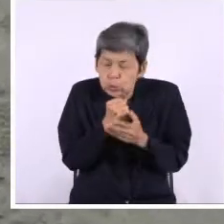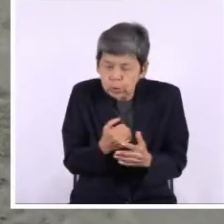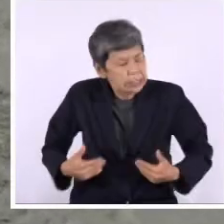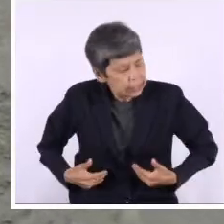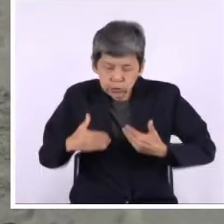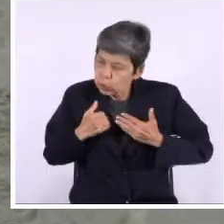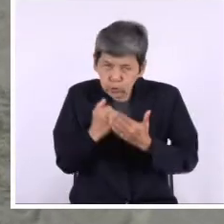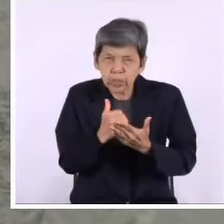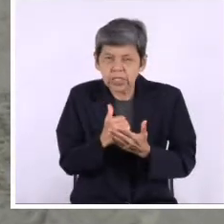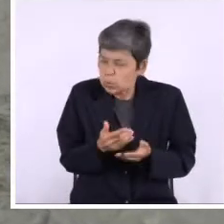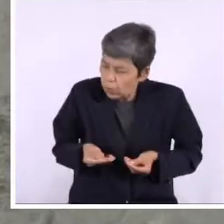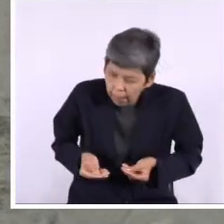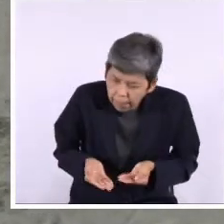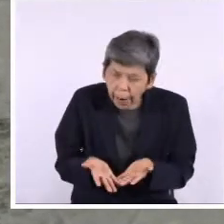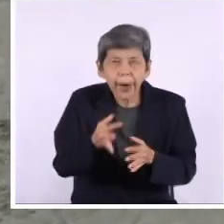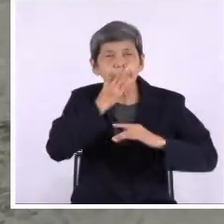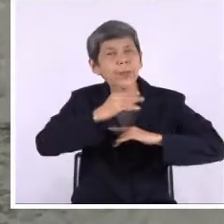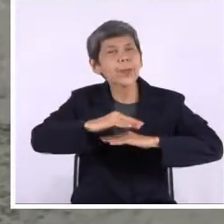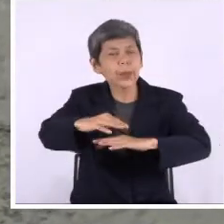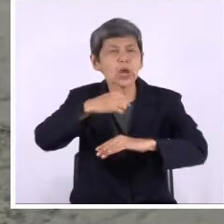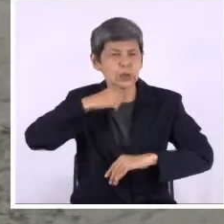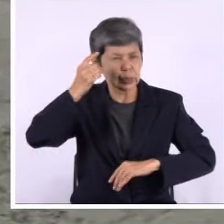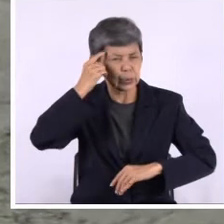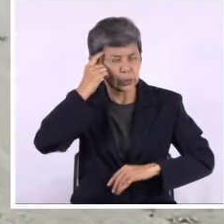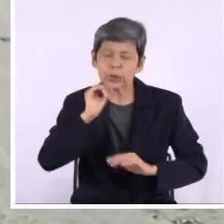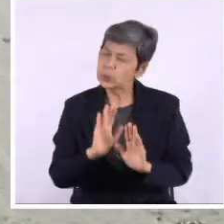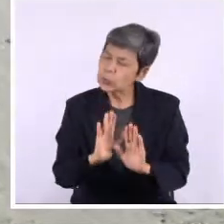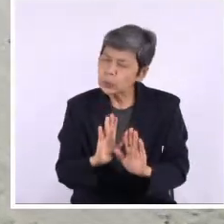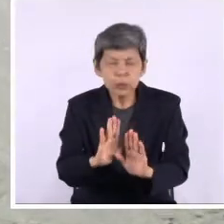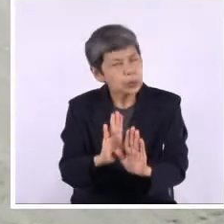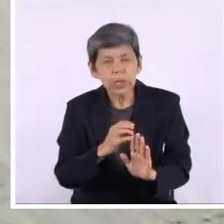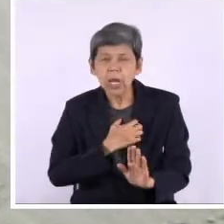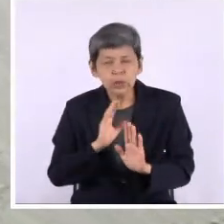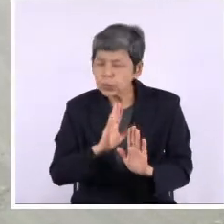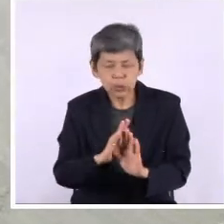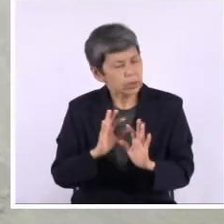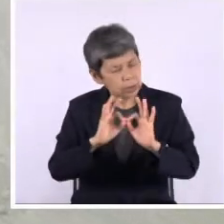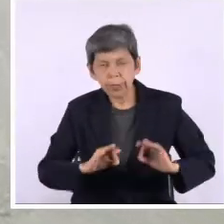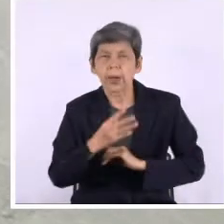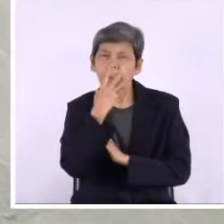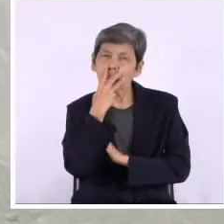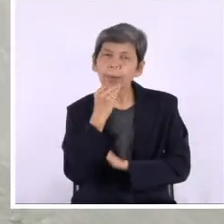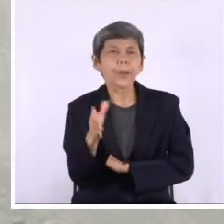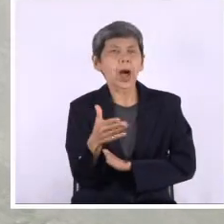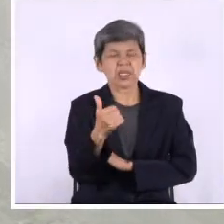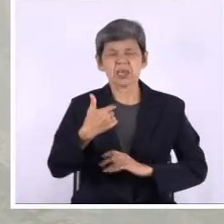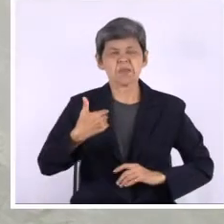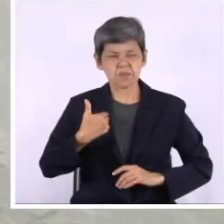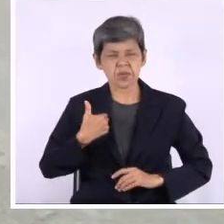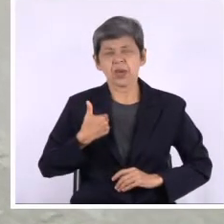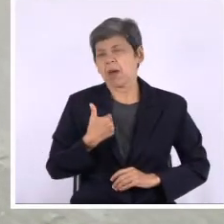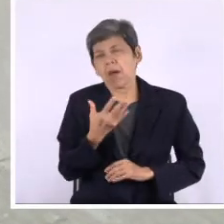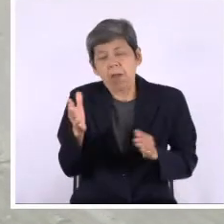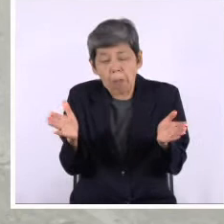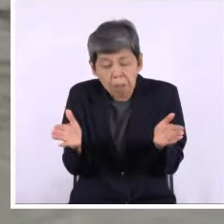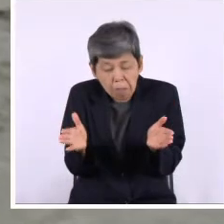ช่วยพาเข้ากับลงทะเลภัยคือเขารู้แต่ว่าจะต้องอนุรักษ์ไว้อย่างเดียวจะได้ก็เห็นคุณค่ามากสำหรับไปอยู่ในพื้นที่นะครับเพราะมีอยู่เหลือ